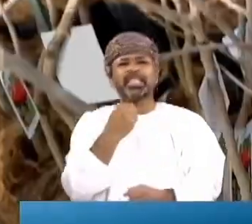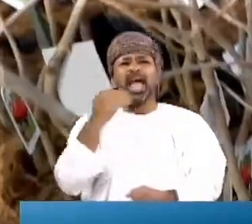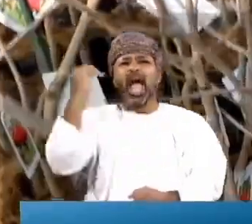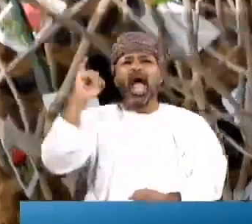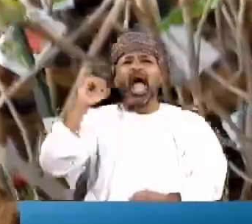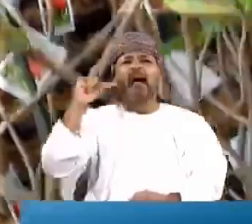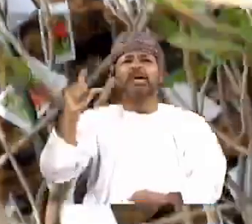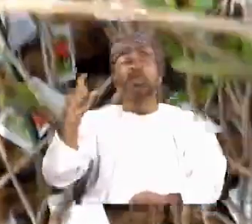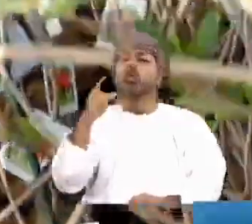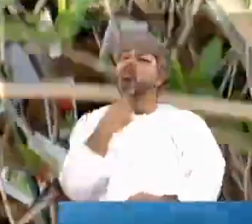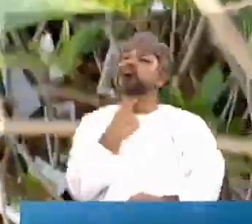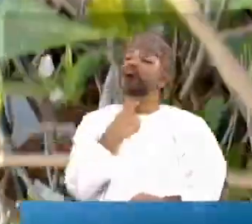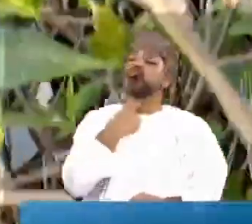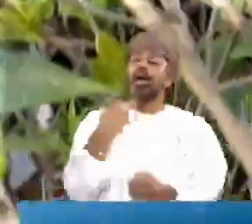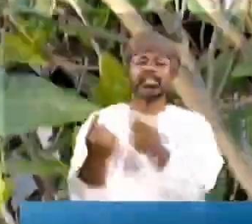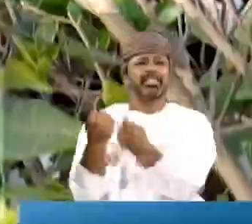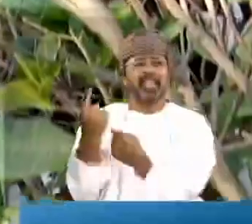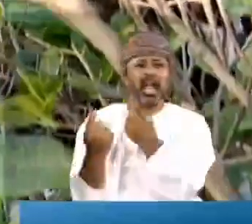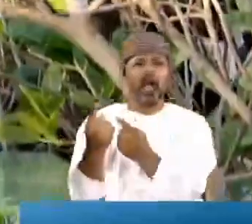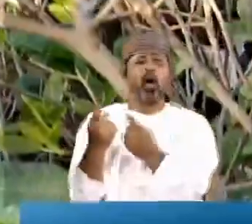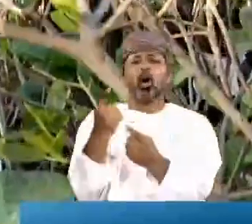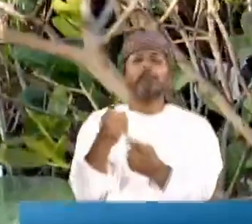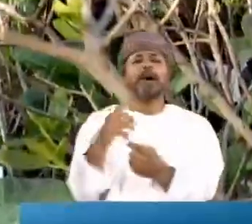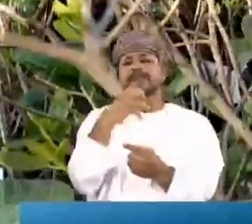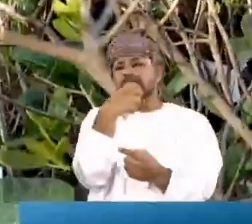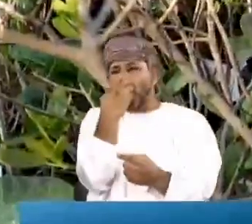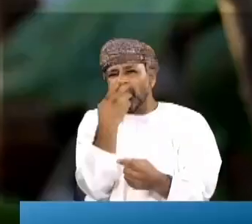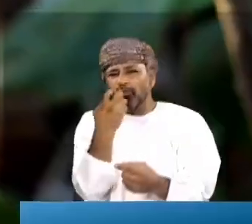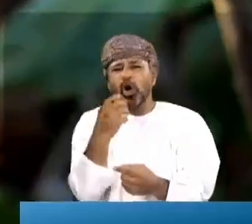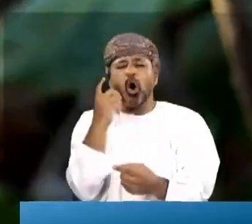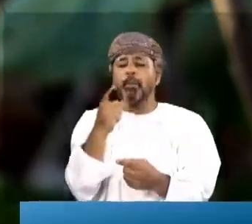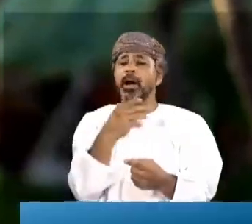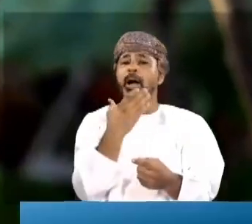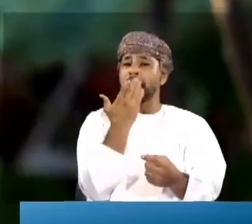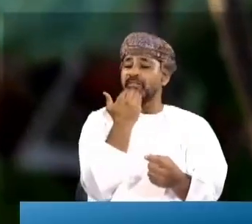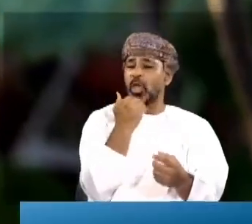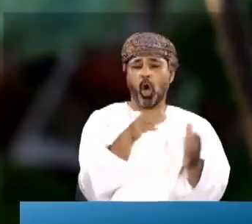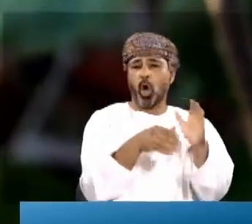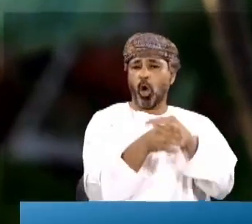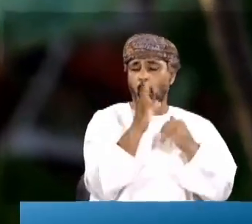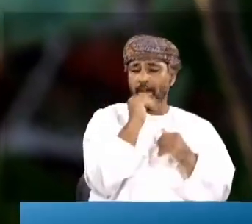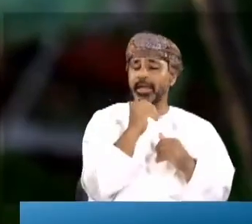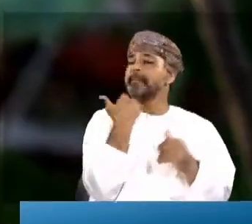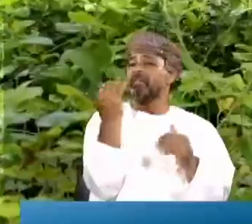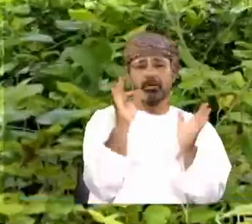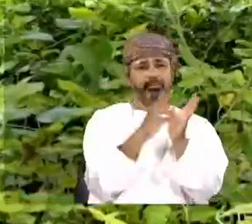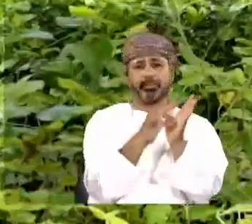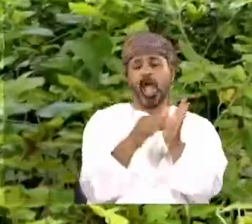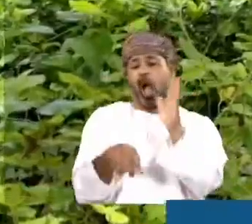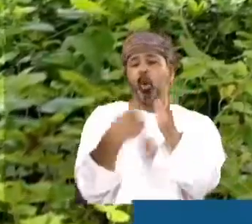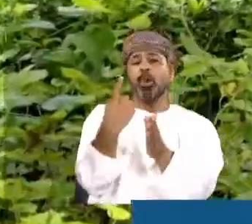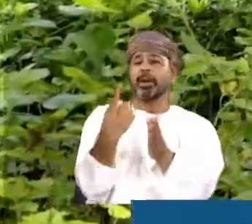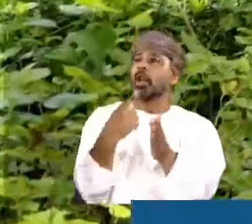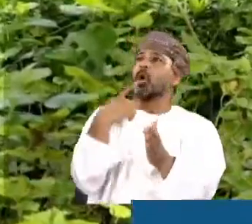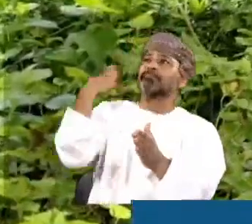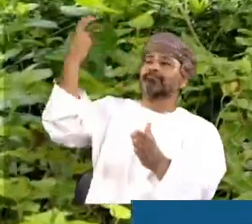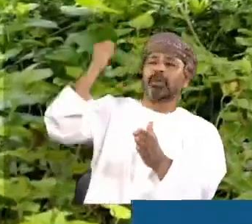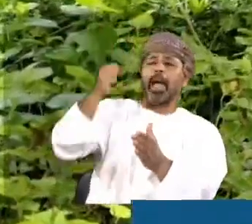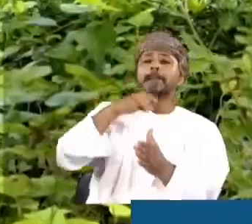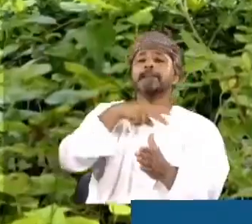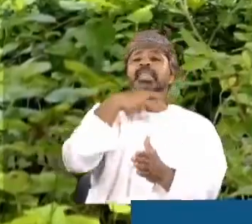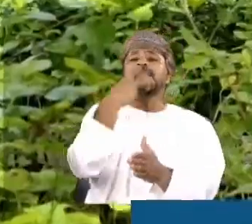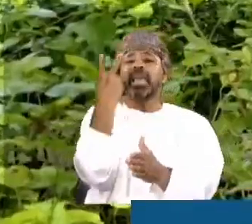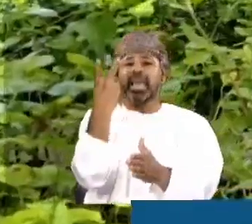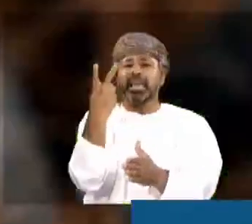الراشدي مهتم بالزراعة وبيع شتلات الفواكه غير الموجودة على تربة السلطنة، فأحضر أكثر من 200